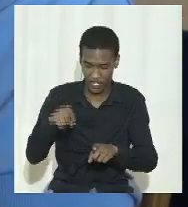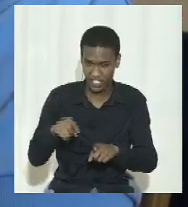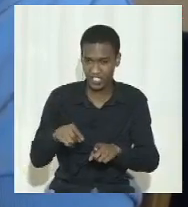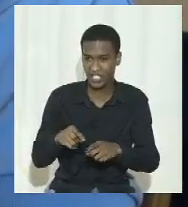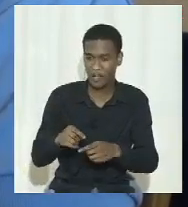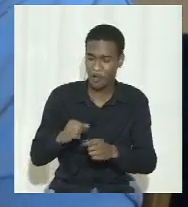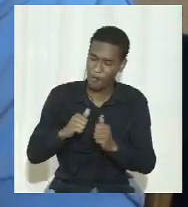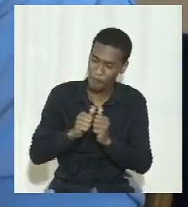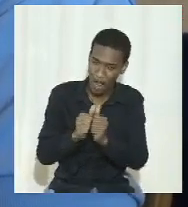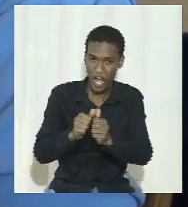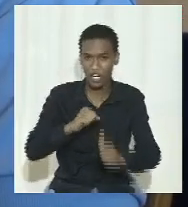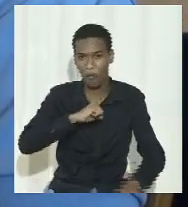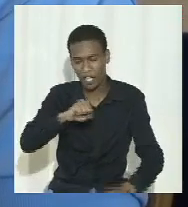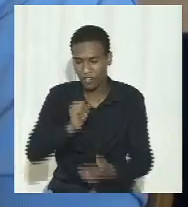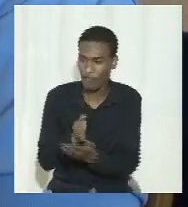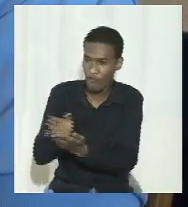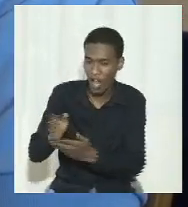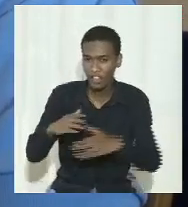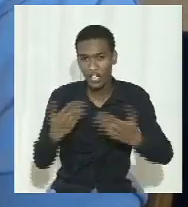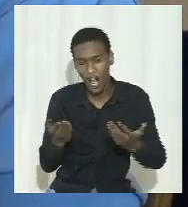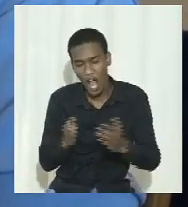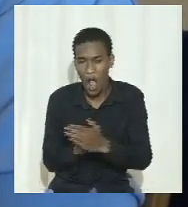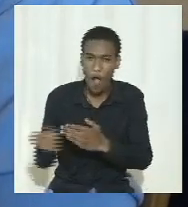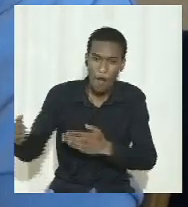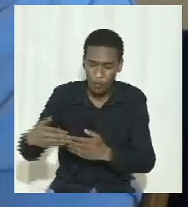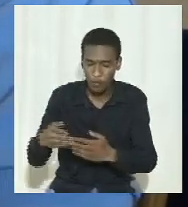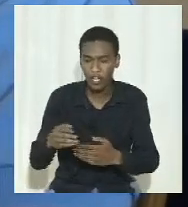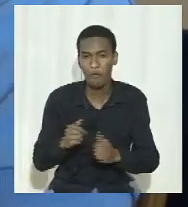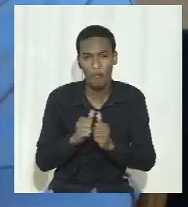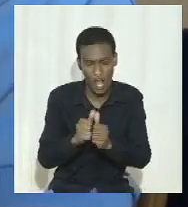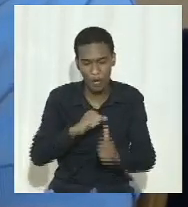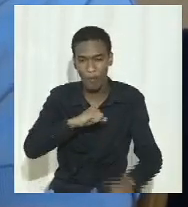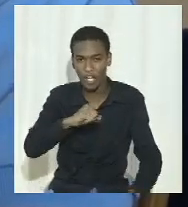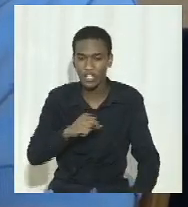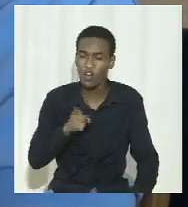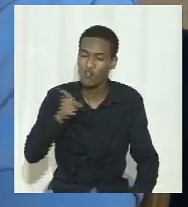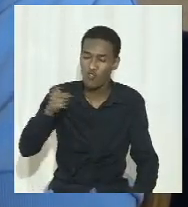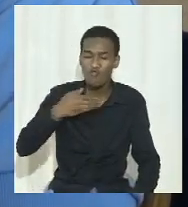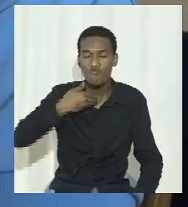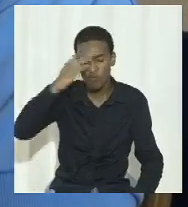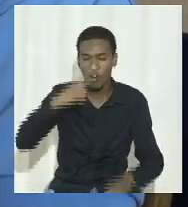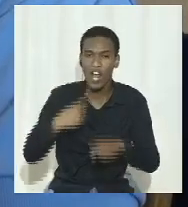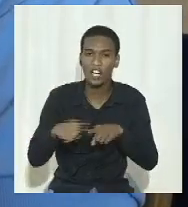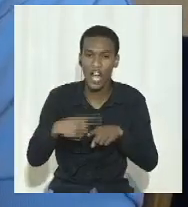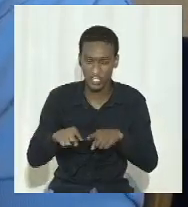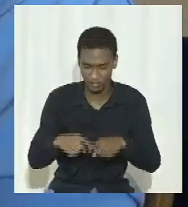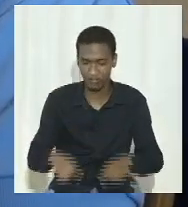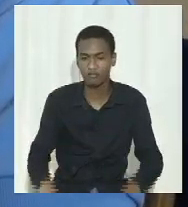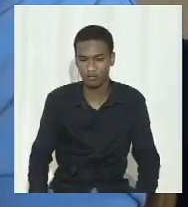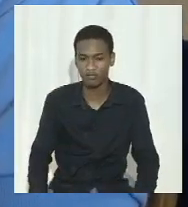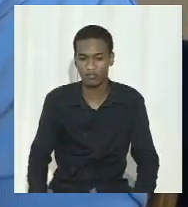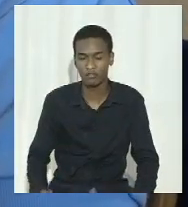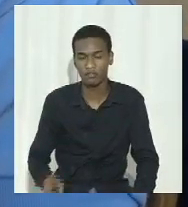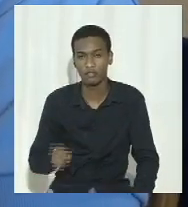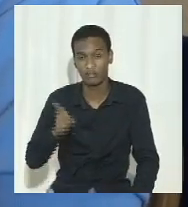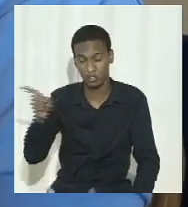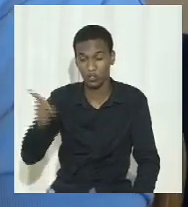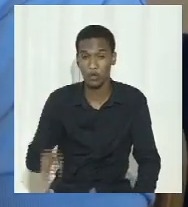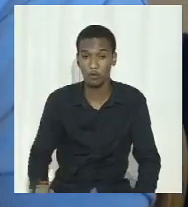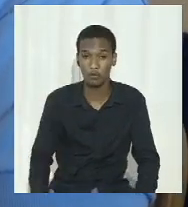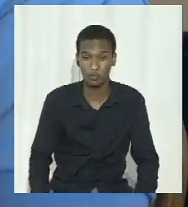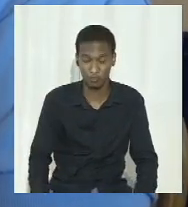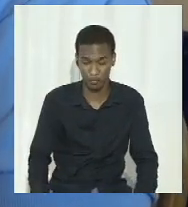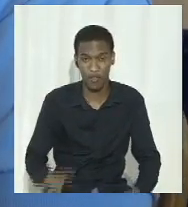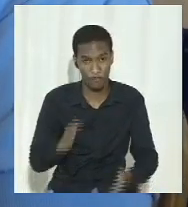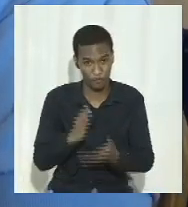fanomezana fitaovana sy ny fanomezana sakafo amin'ireo olondratsy ireo. Ka efa natao ny fanadidiana rehetrarehetra sy ny araka ny profy